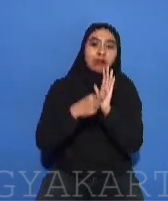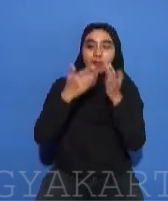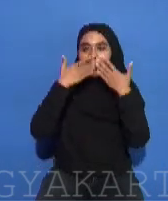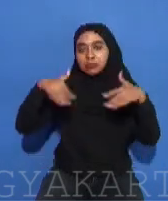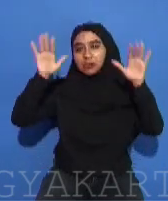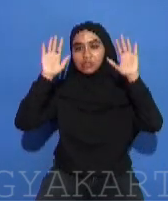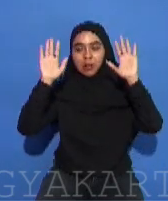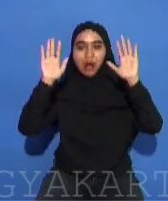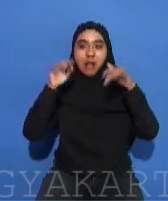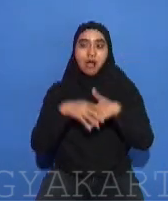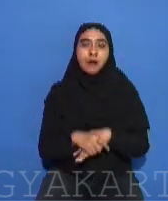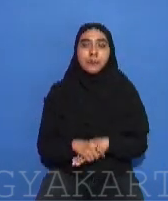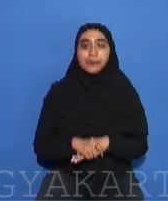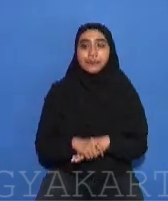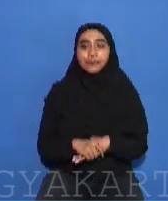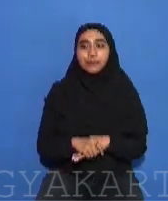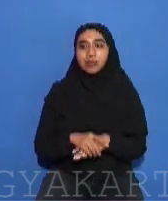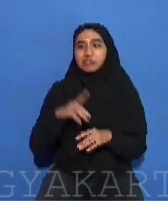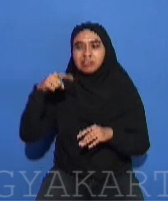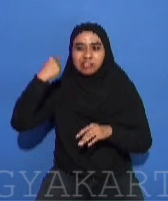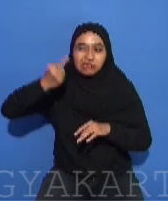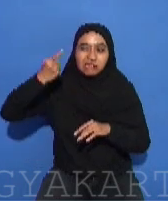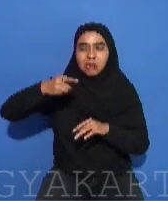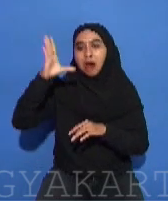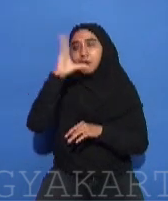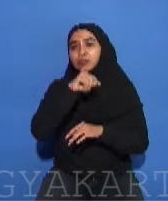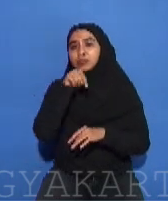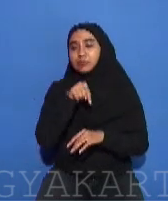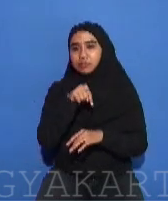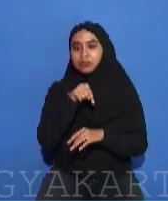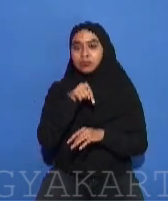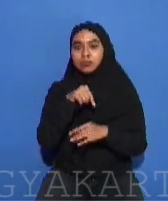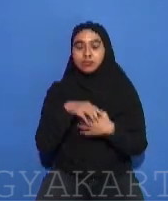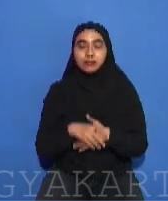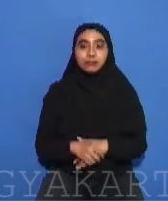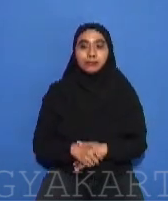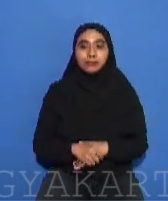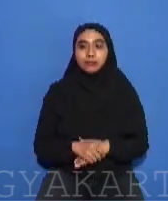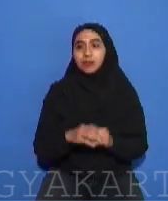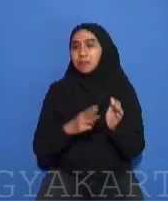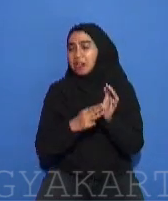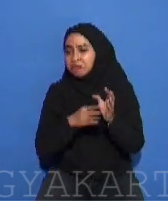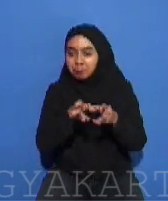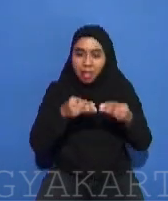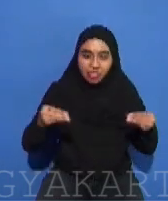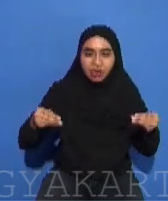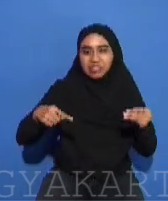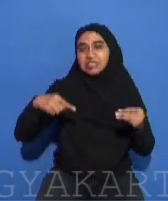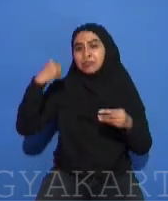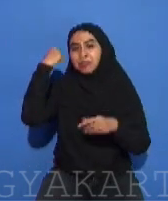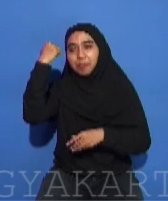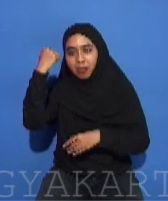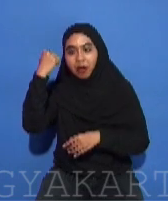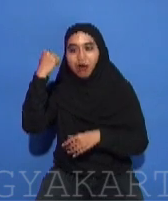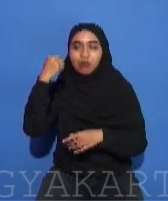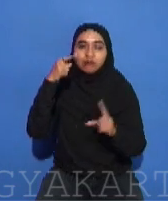wonten ing kehidupan sehari-harinipun. Awet wonten ing kurikulum merdeka menika memang